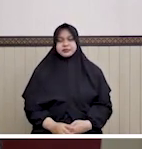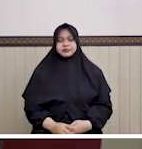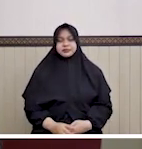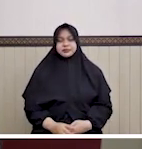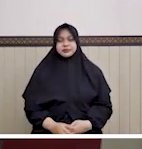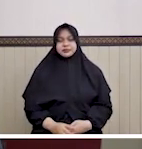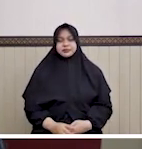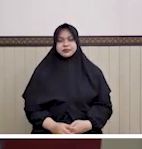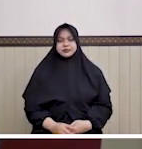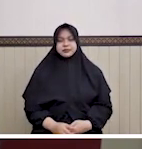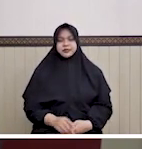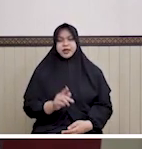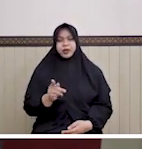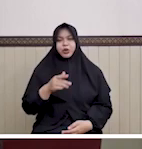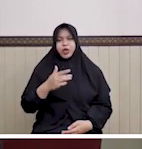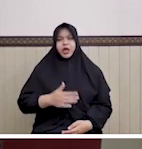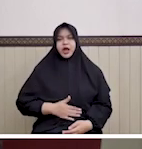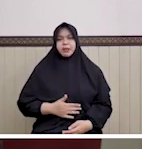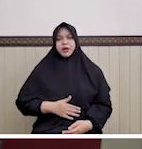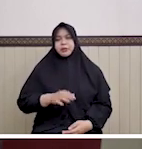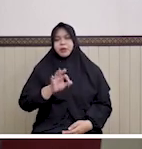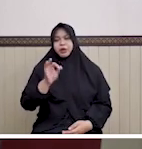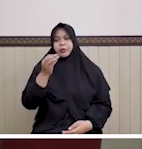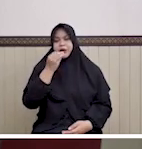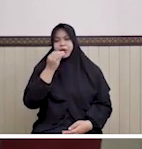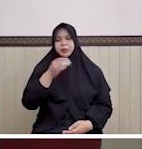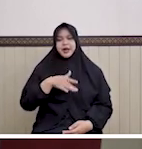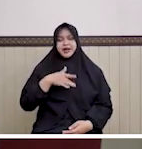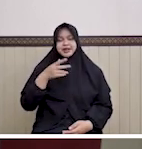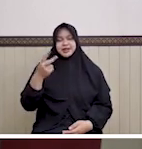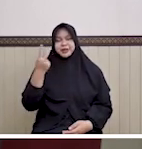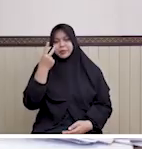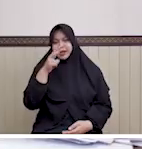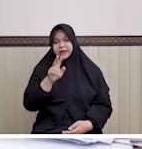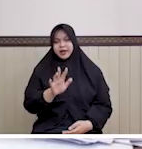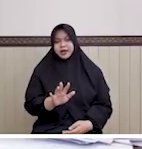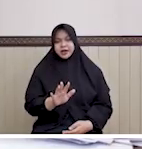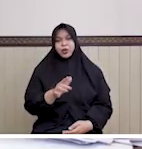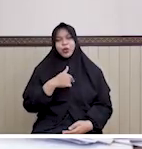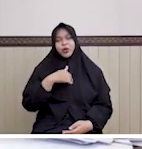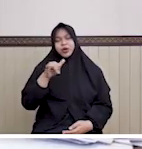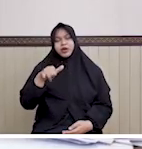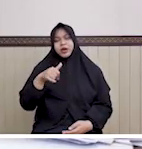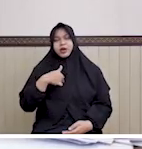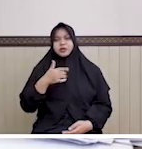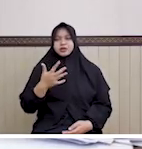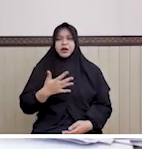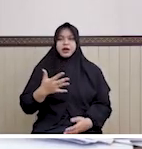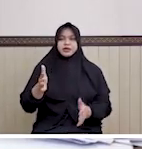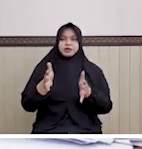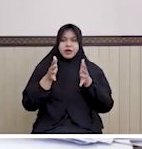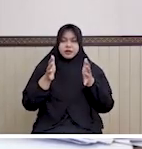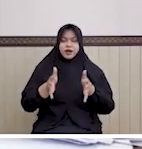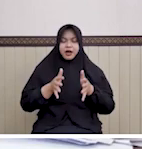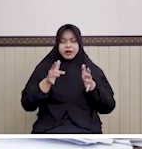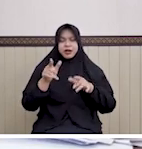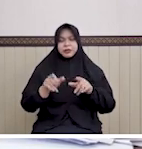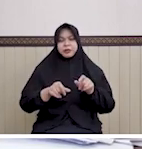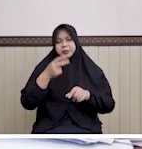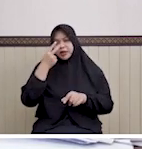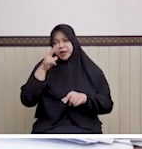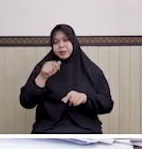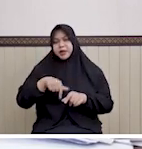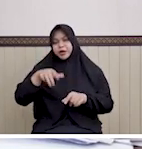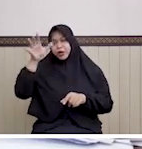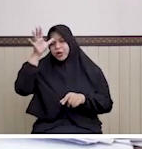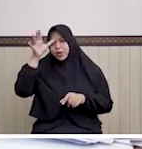waktu itu lapar gitu belum makan kan merasa sangat diperhatikan ya Oh ya Ternyata Saya disayang ya diperhatikan padahal